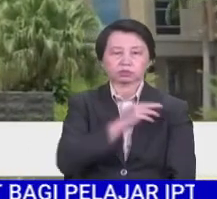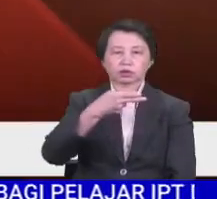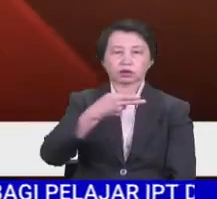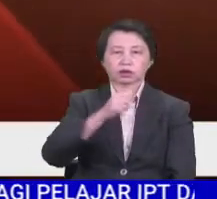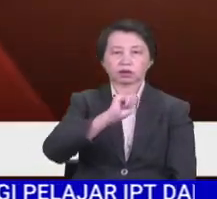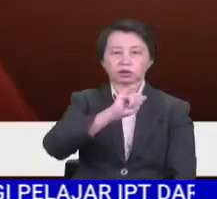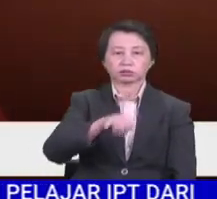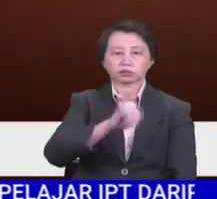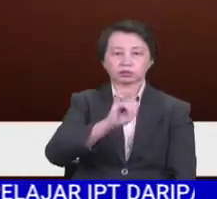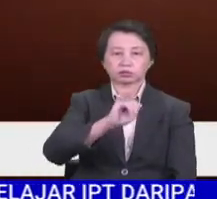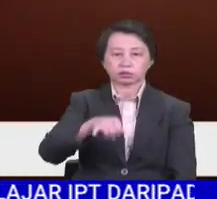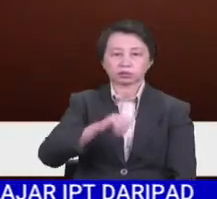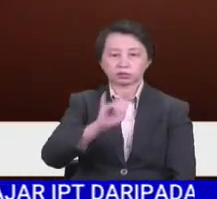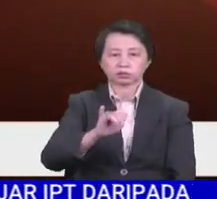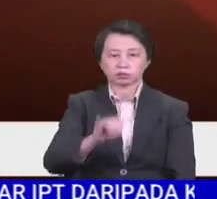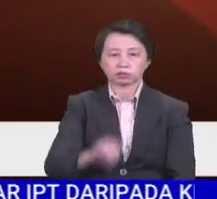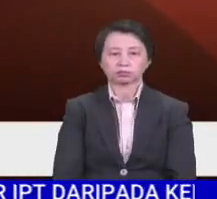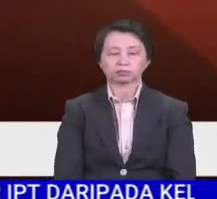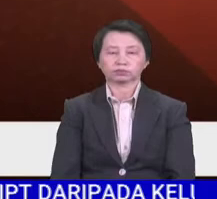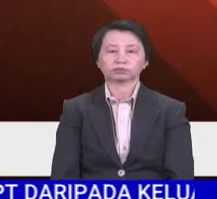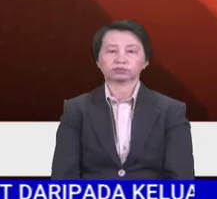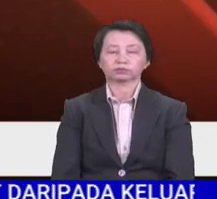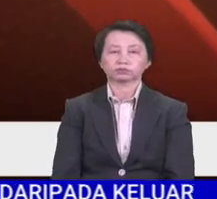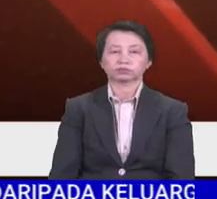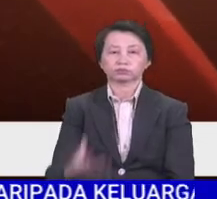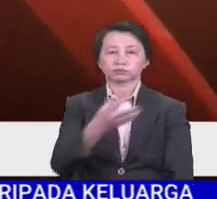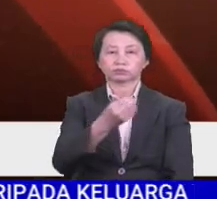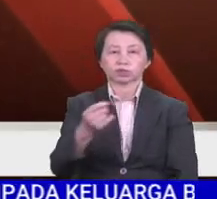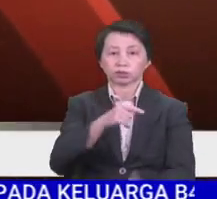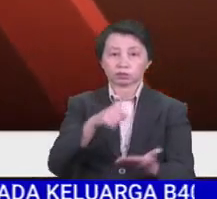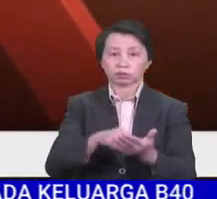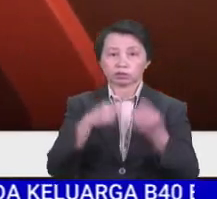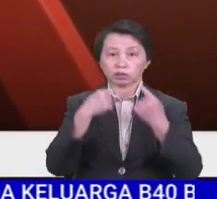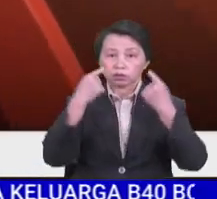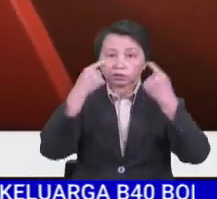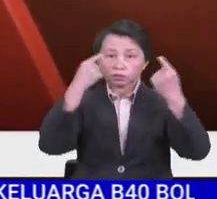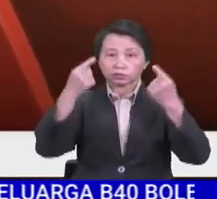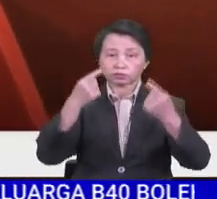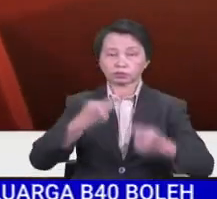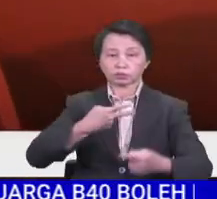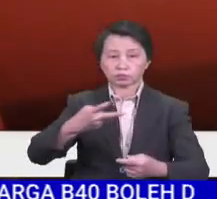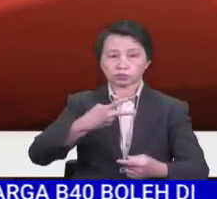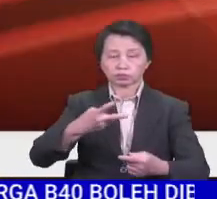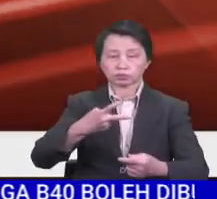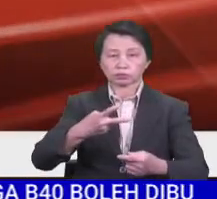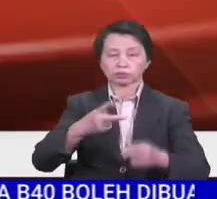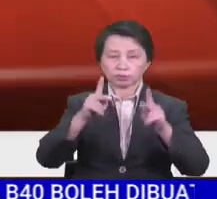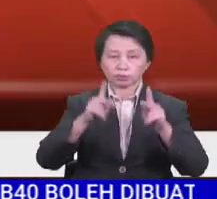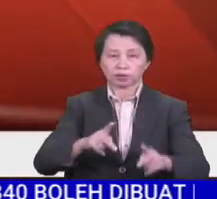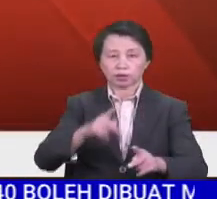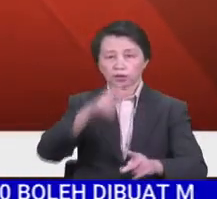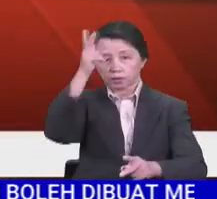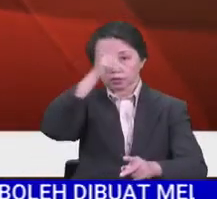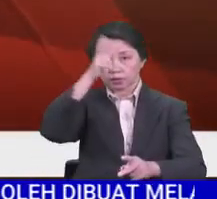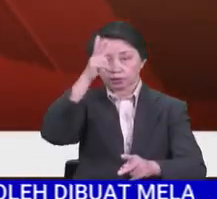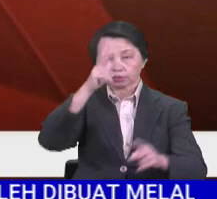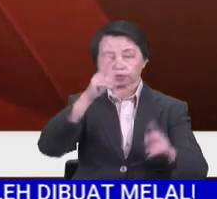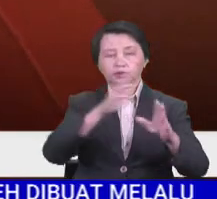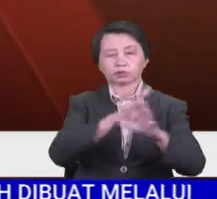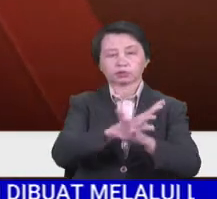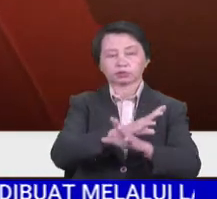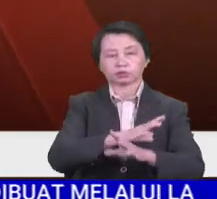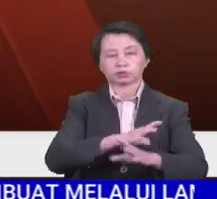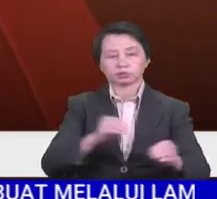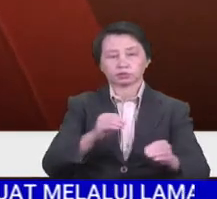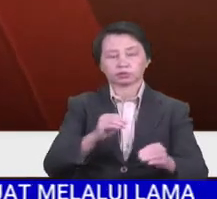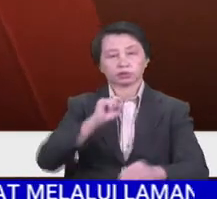jinor dan ini satu kejayaan juga kepada kedua belah pihak kerajaan persekutuan dan juga Kerajaan Negeri